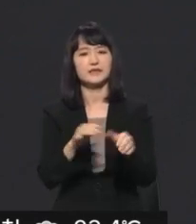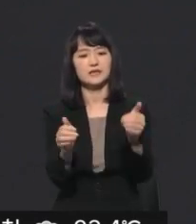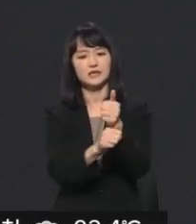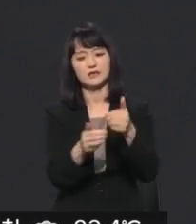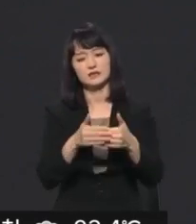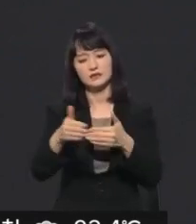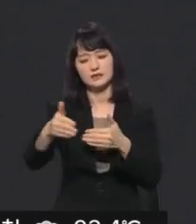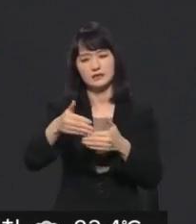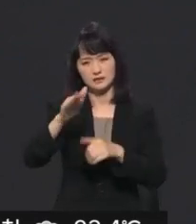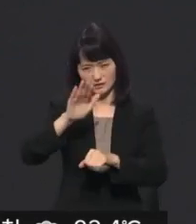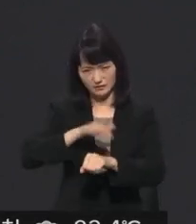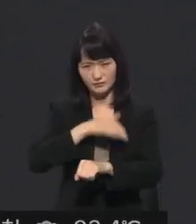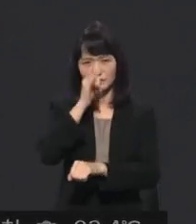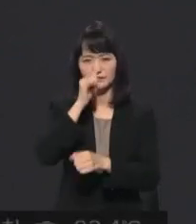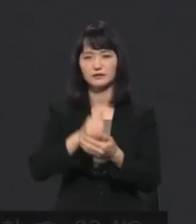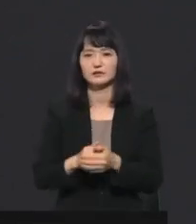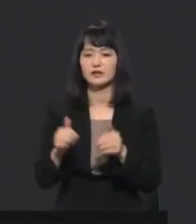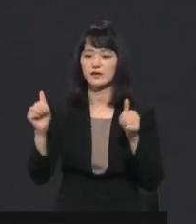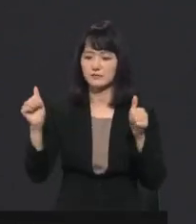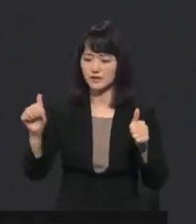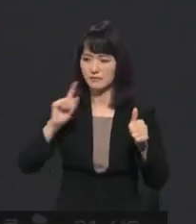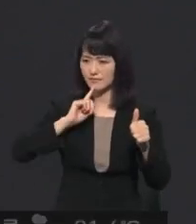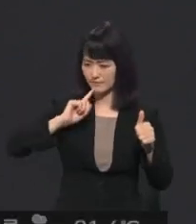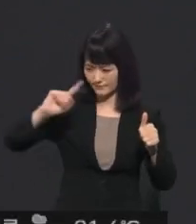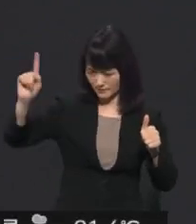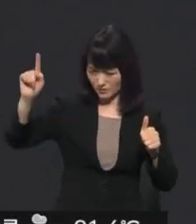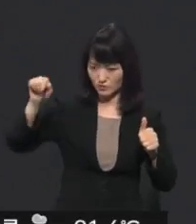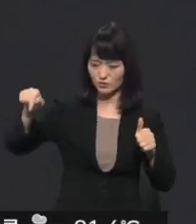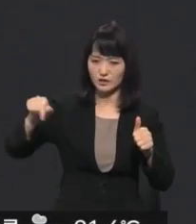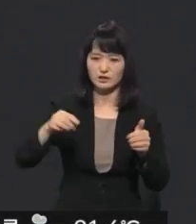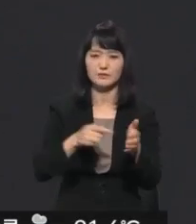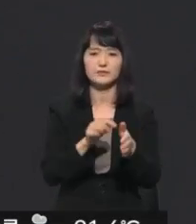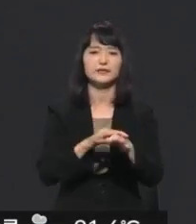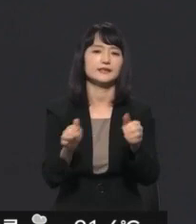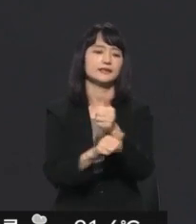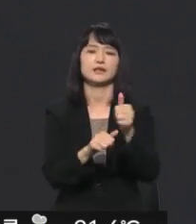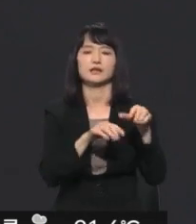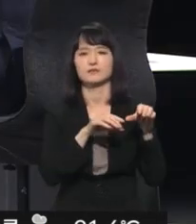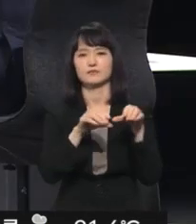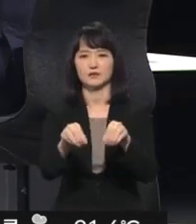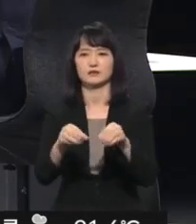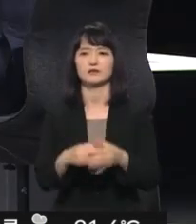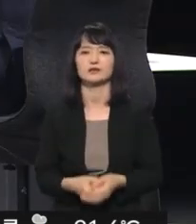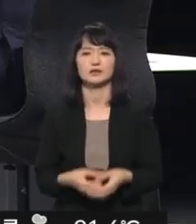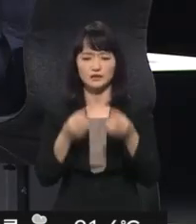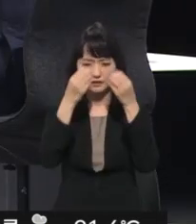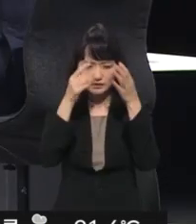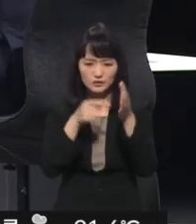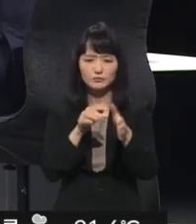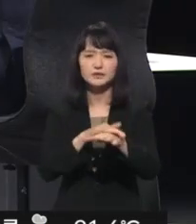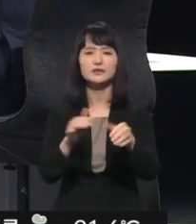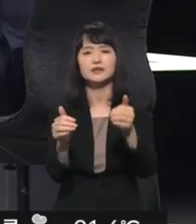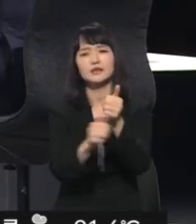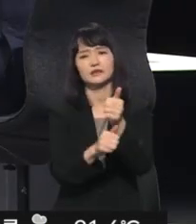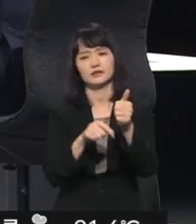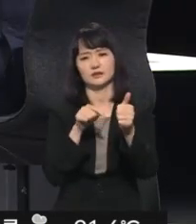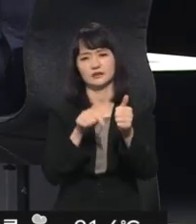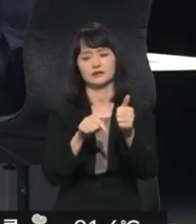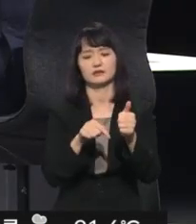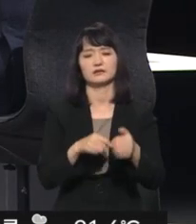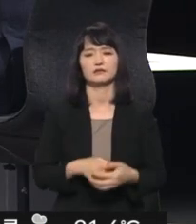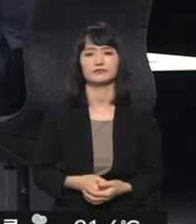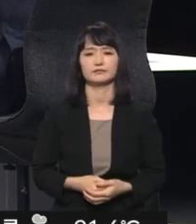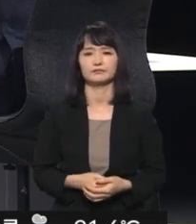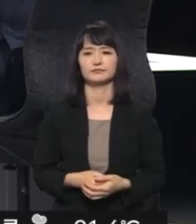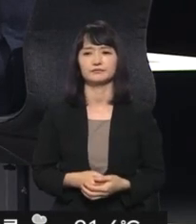절차적 문제가 되어서 법원에서 또 무효화 하고 또 뭐 새로 bda 를 만들어 가는 과정 1 결국은 그런